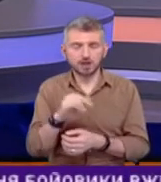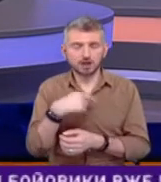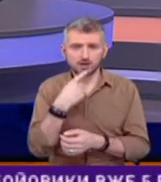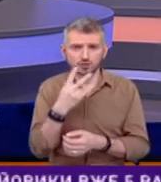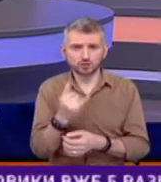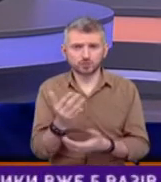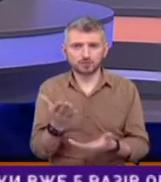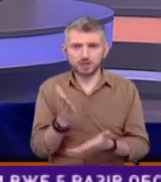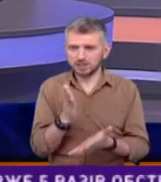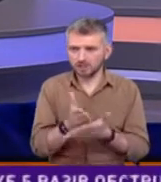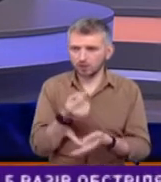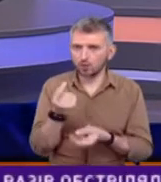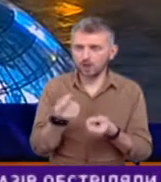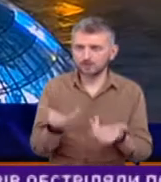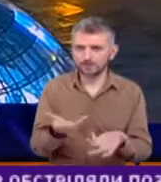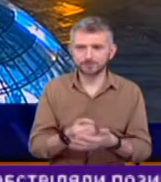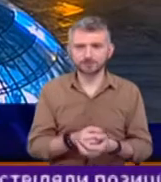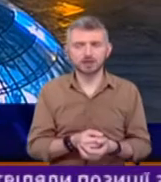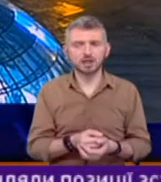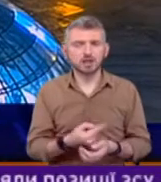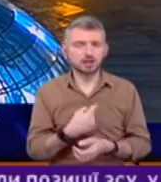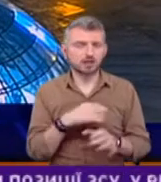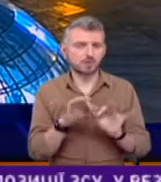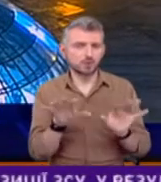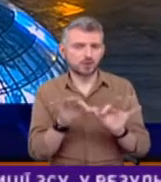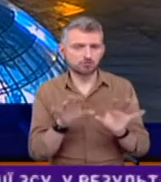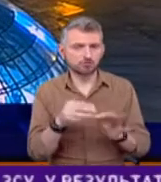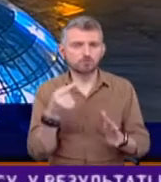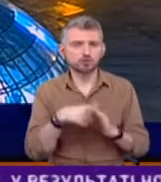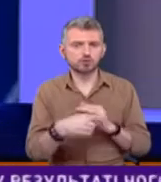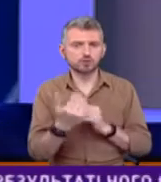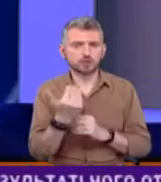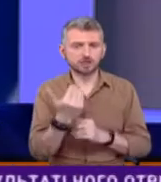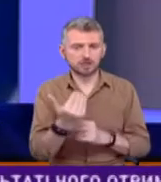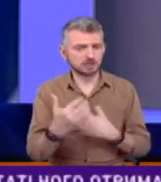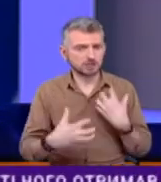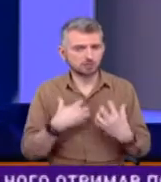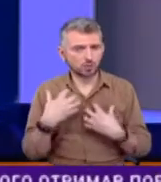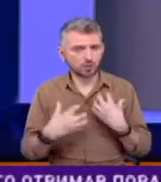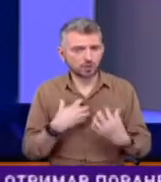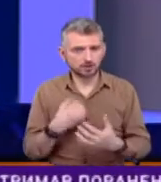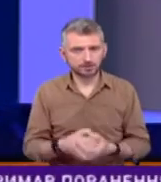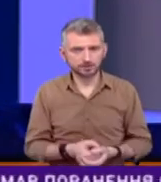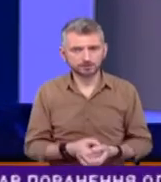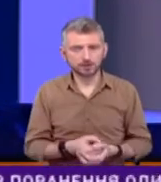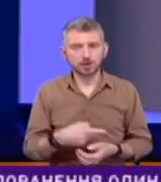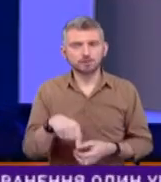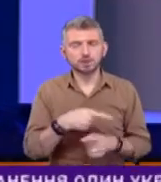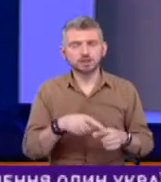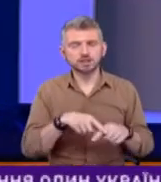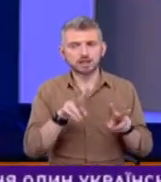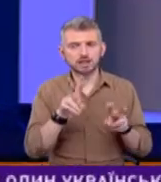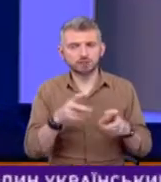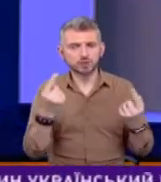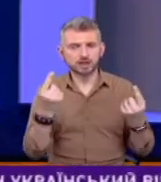ну, є нюанси. Я поясню, в чому їхнє занепокоєння. От вони це називають